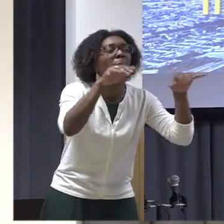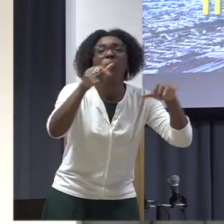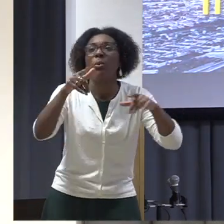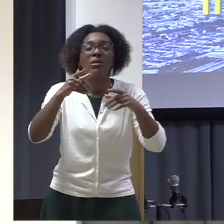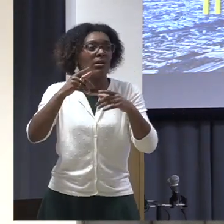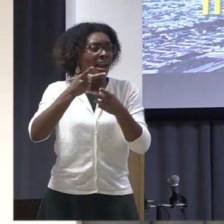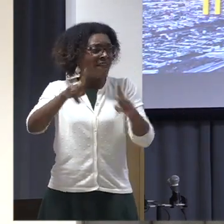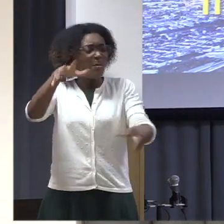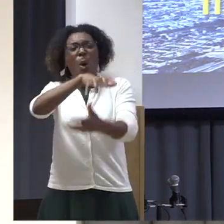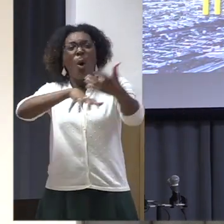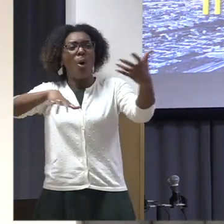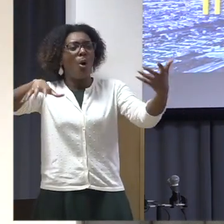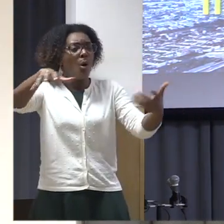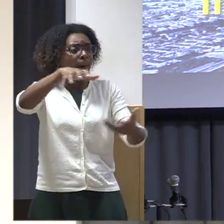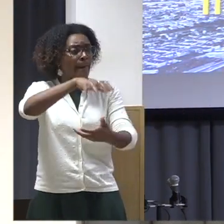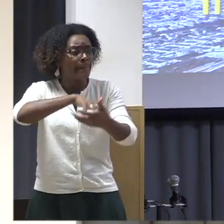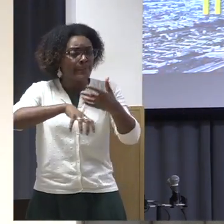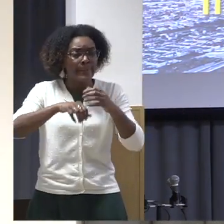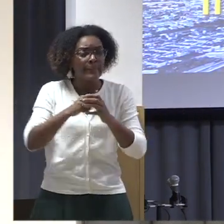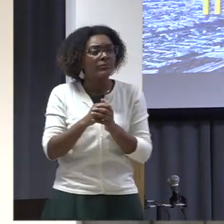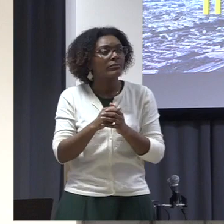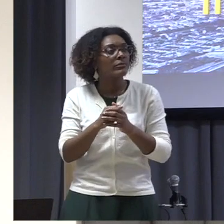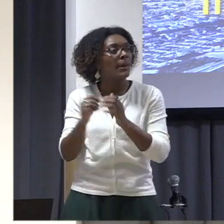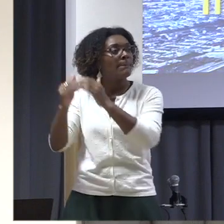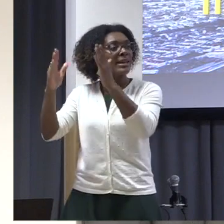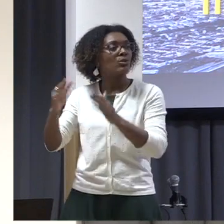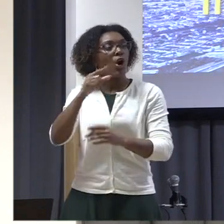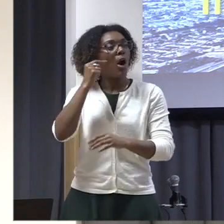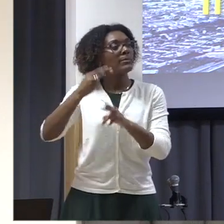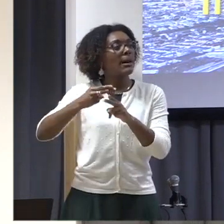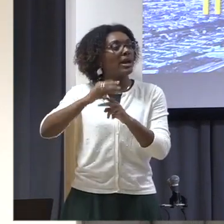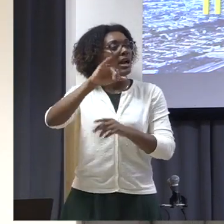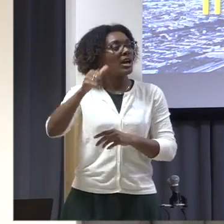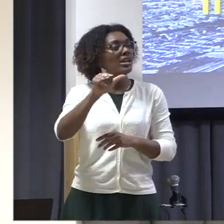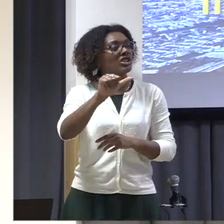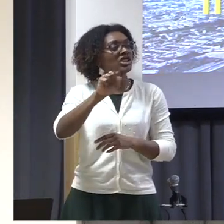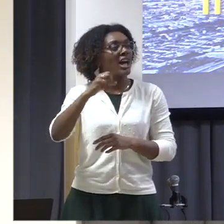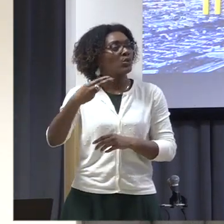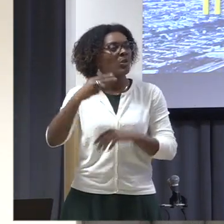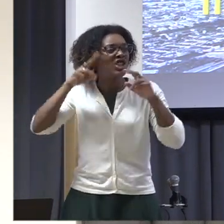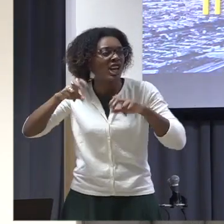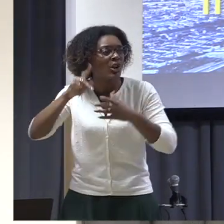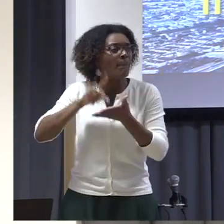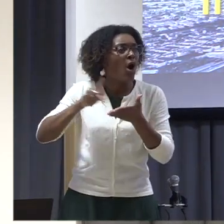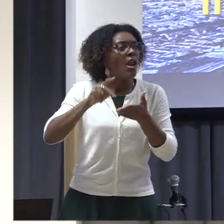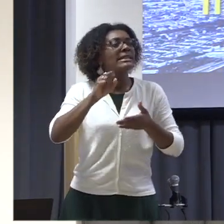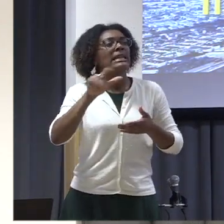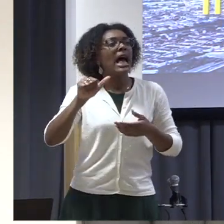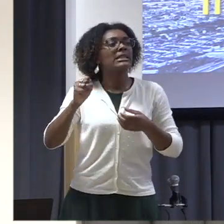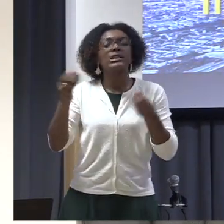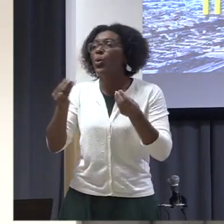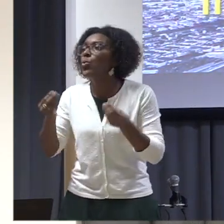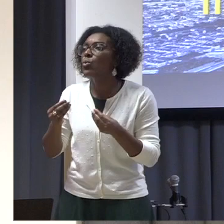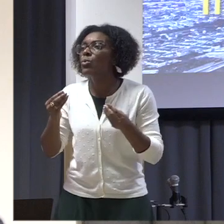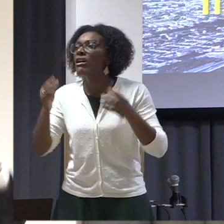ville ils se rendirent à la maison de jason et il cherchait report et silas pour les